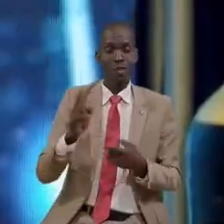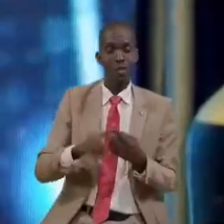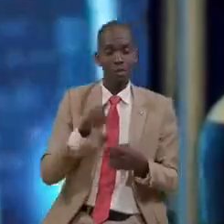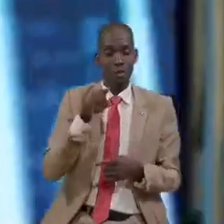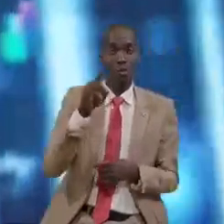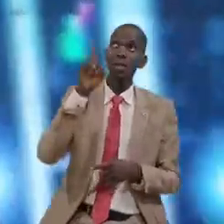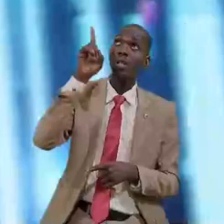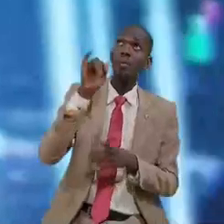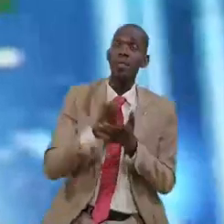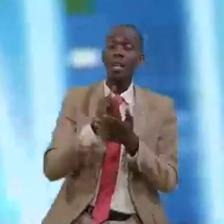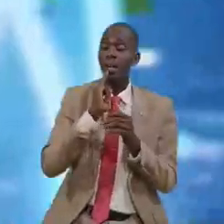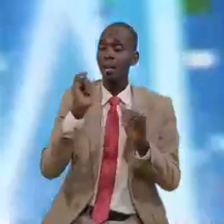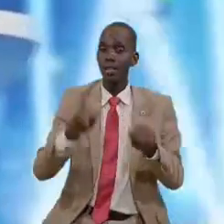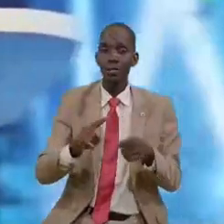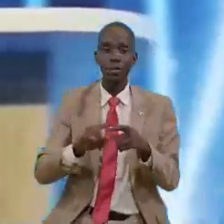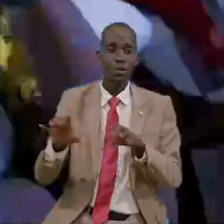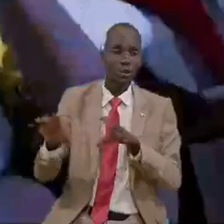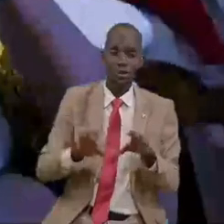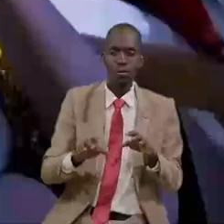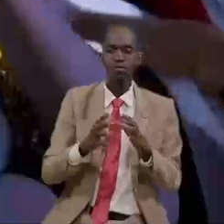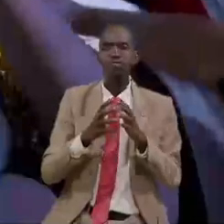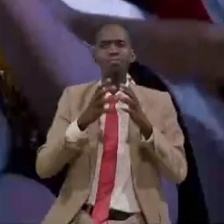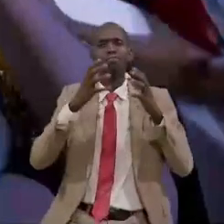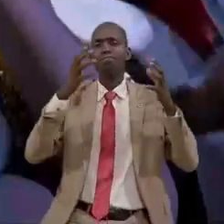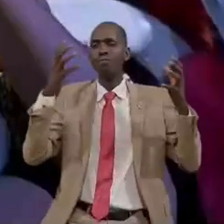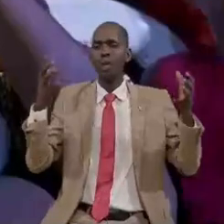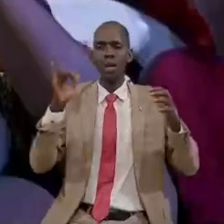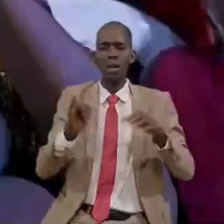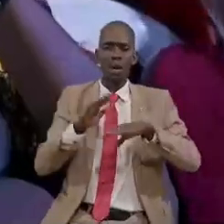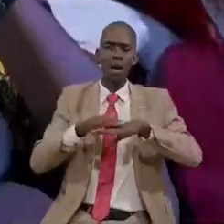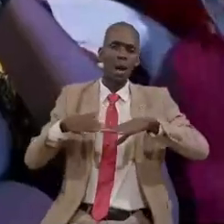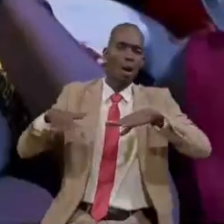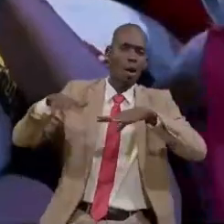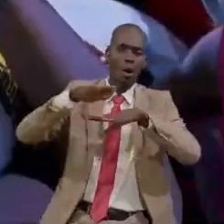la puissance qui agit en nous,